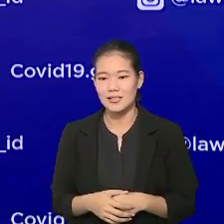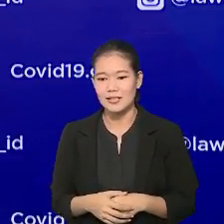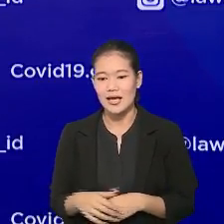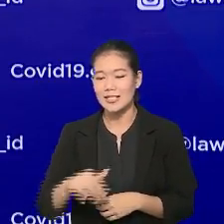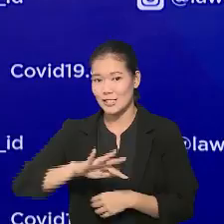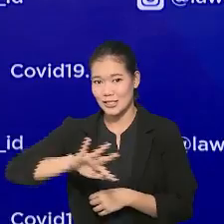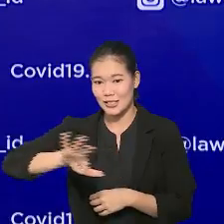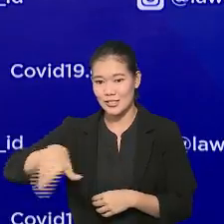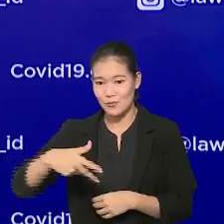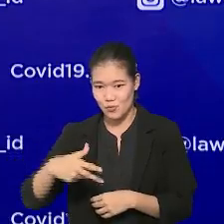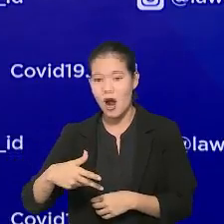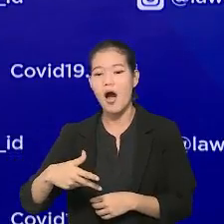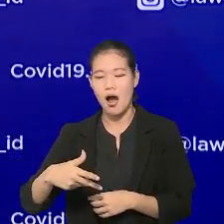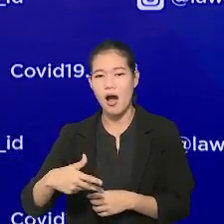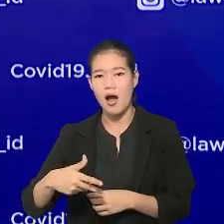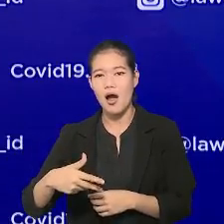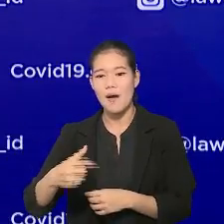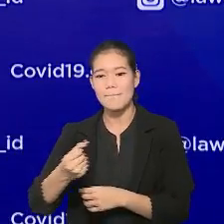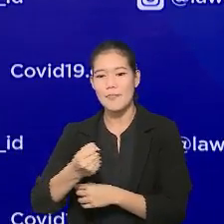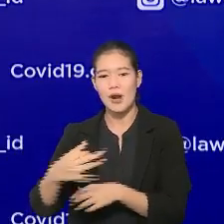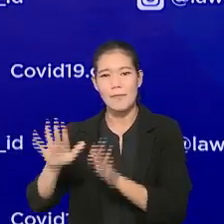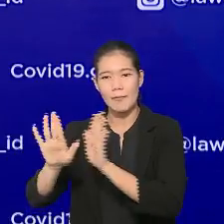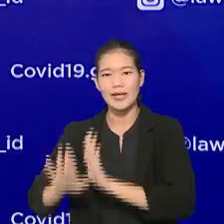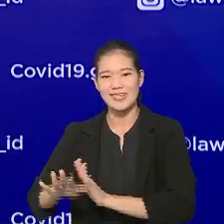Asahi TV, Republika,